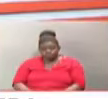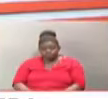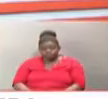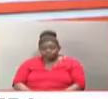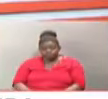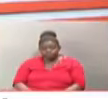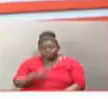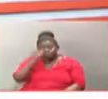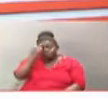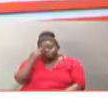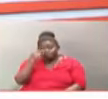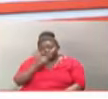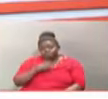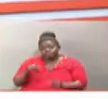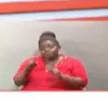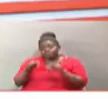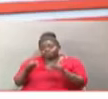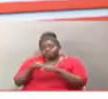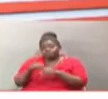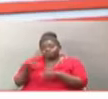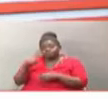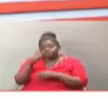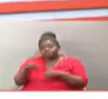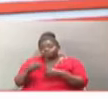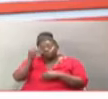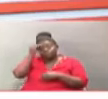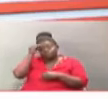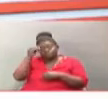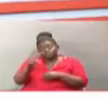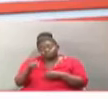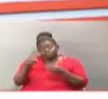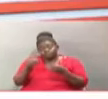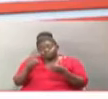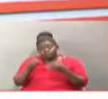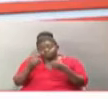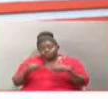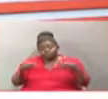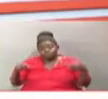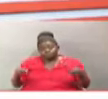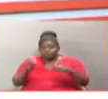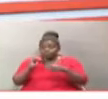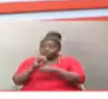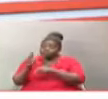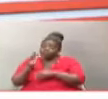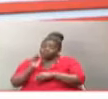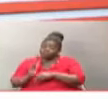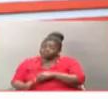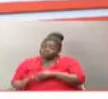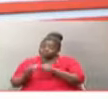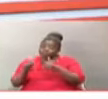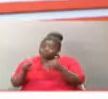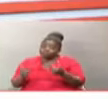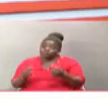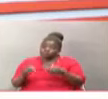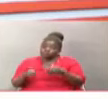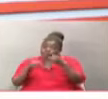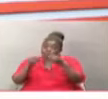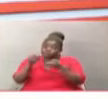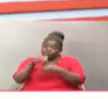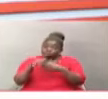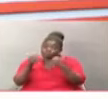Ate bannaddiini mu bitundu ebyabunyolo bawadde obubaka obwa ssekukkulu. Bano bakuutidde abantu okweyisa obulungi nga bawa abaana